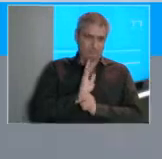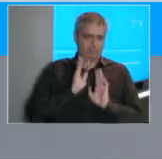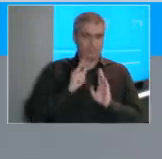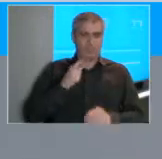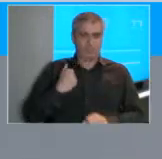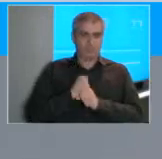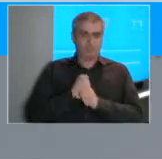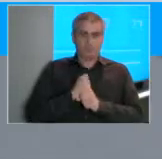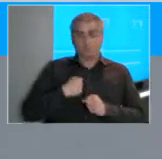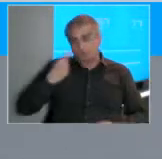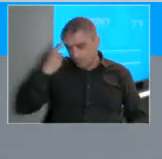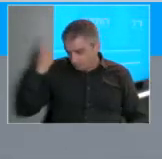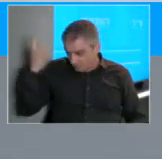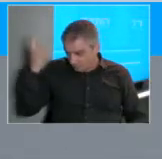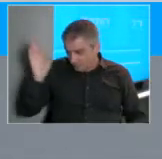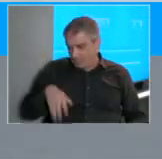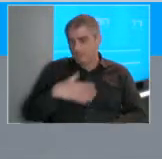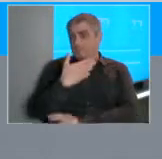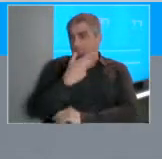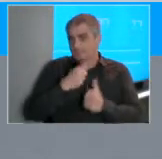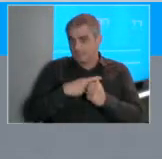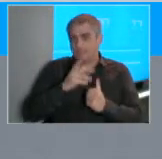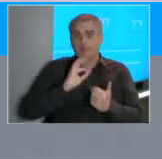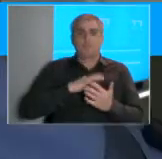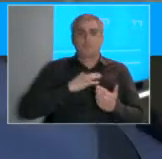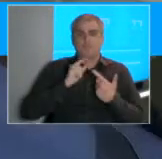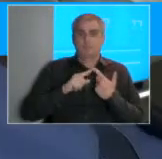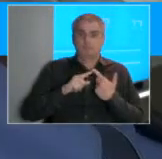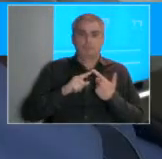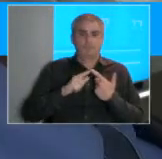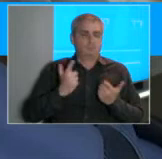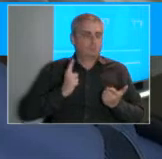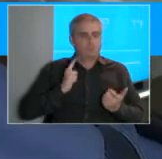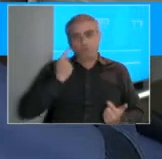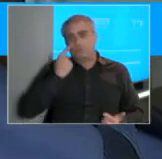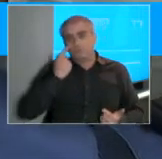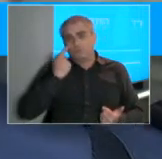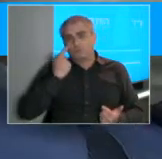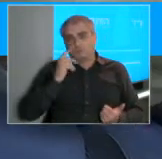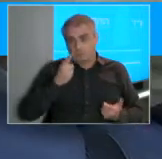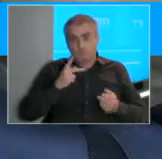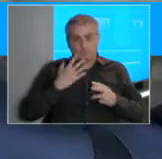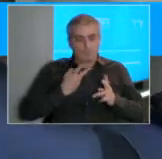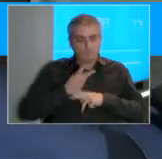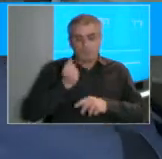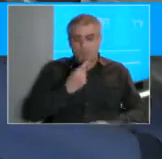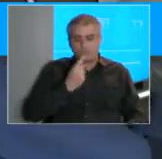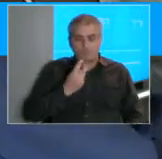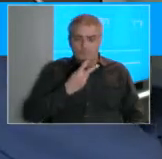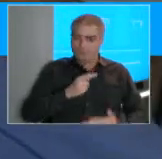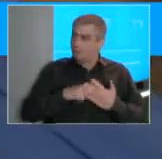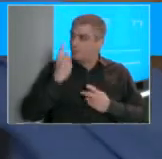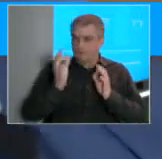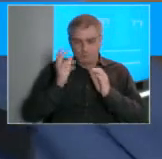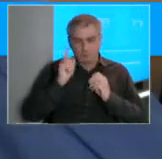להיות. אני חושב ש... גם מדינת ישראל, גם מערכת הבריאות, חיכו לראות אם זה שורד את השבוע, שבועיים. כי כל